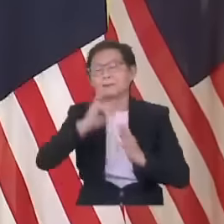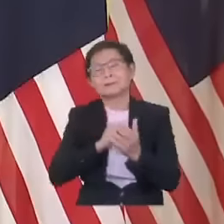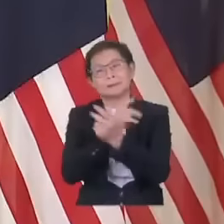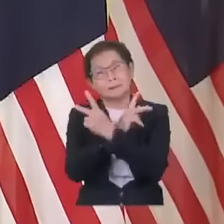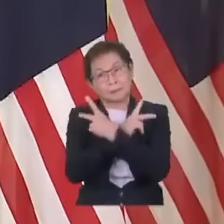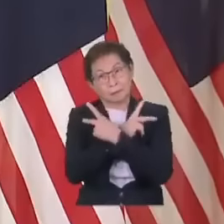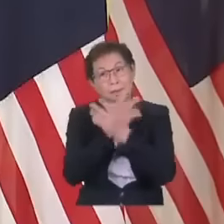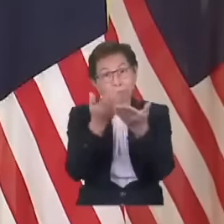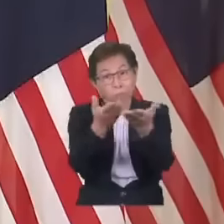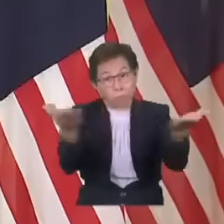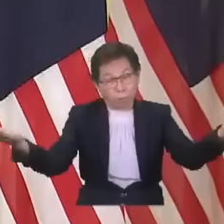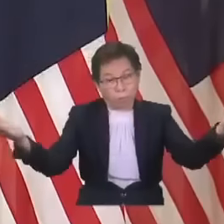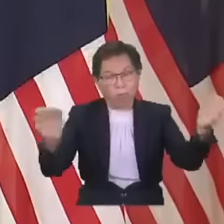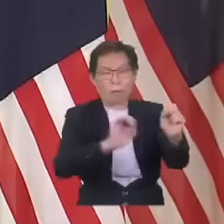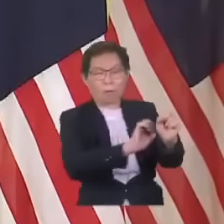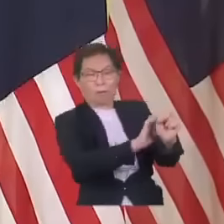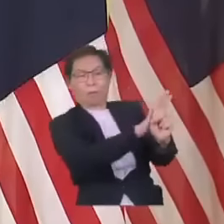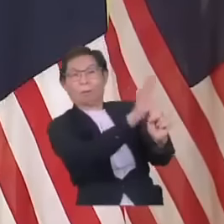sekali